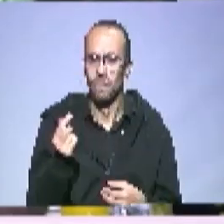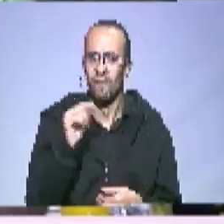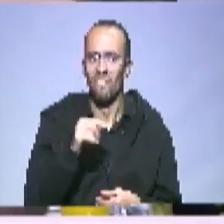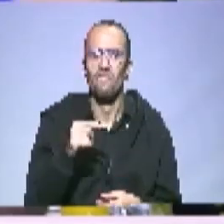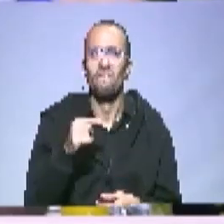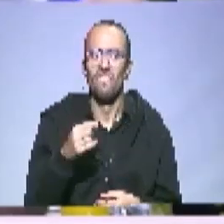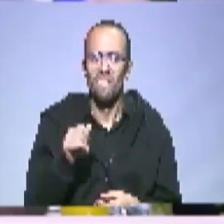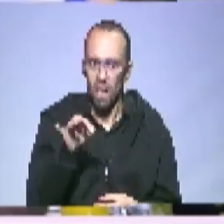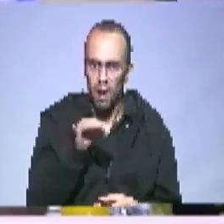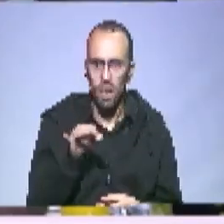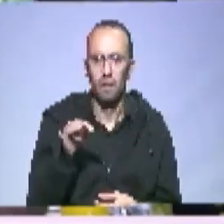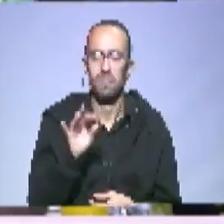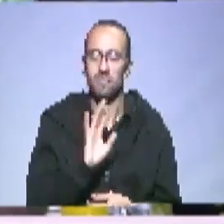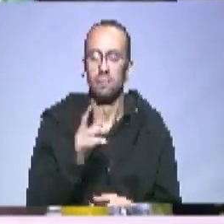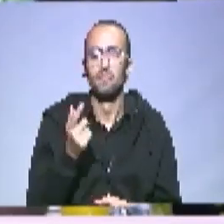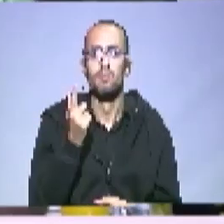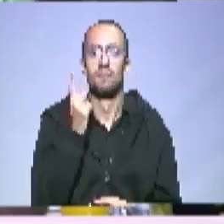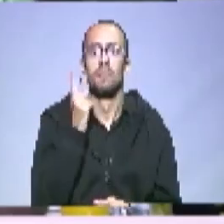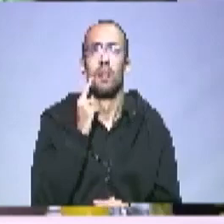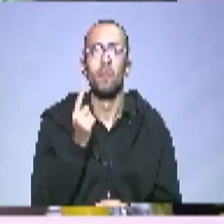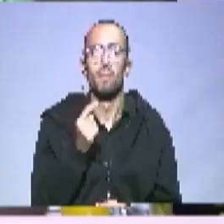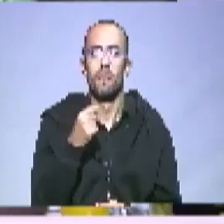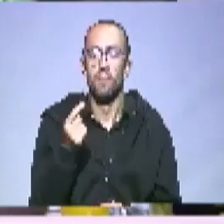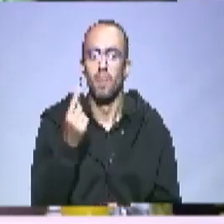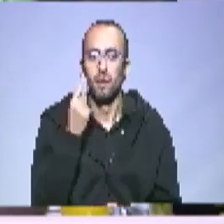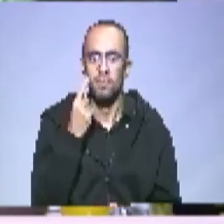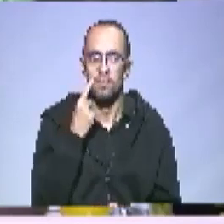وفلفل يدوق بقى، كمون يدوق بقى،